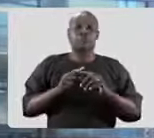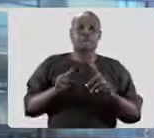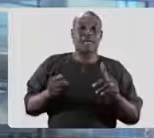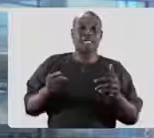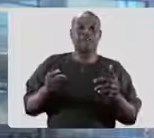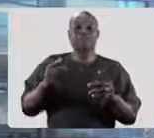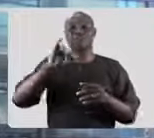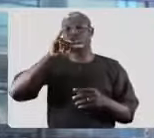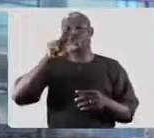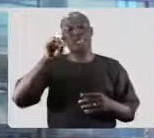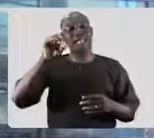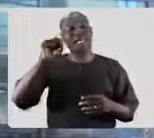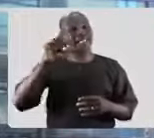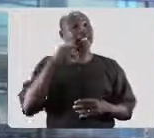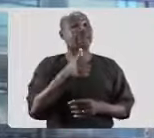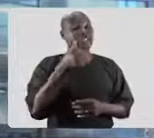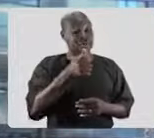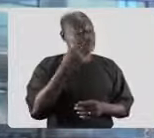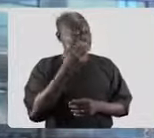na fredie ono ankasa ehunu ye